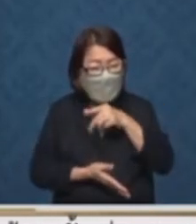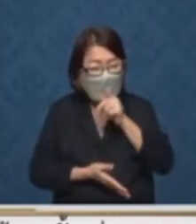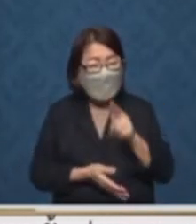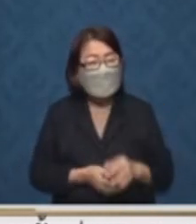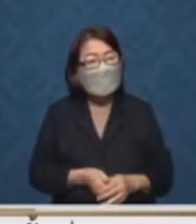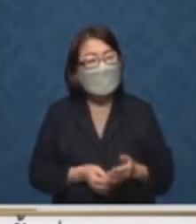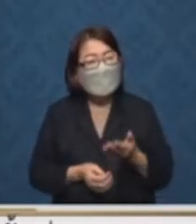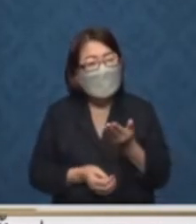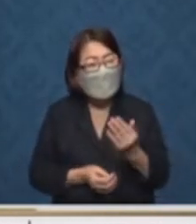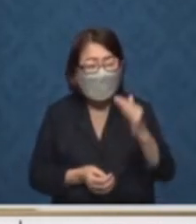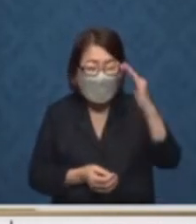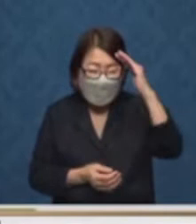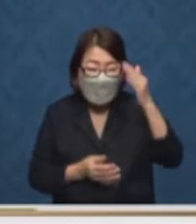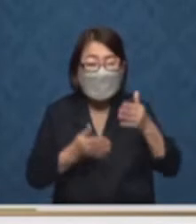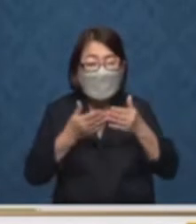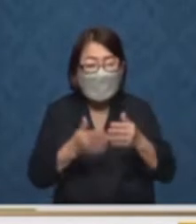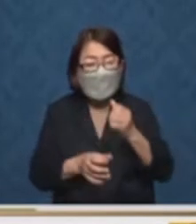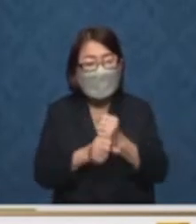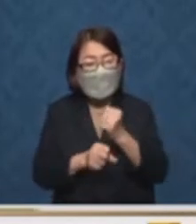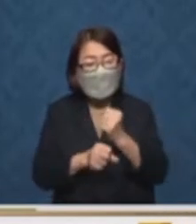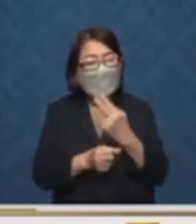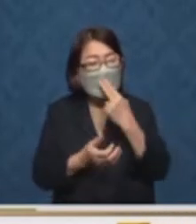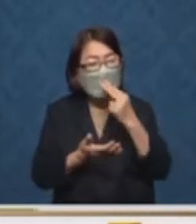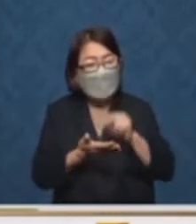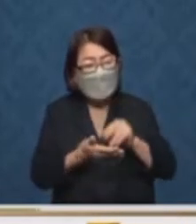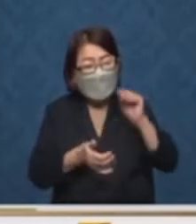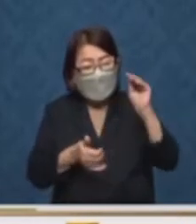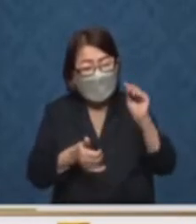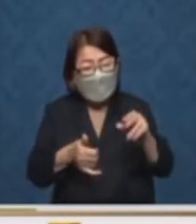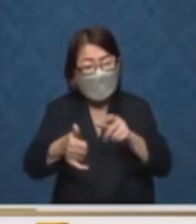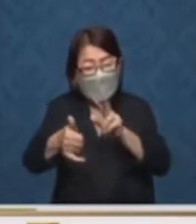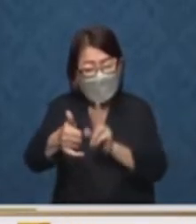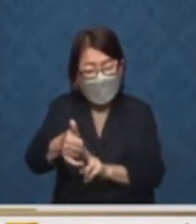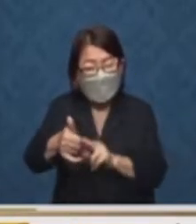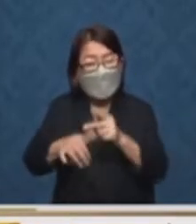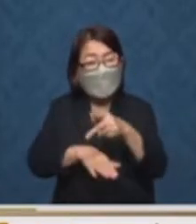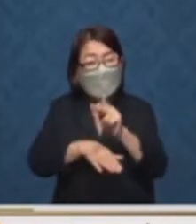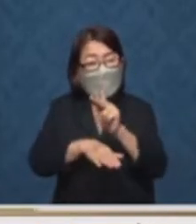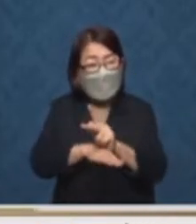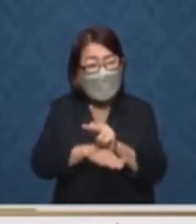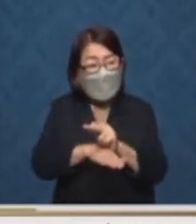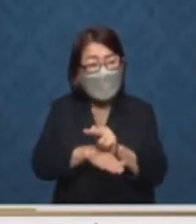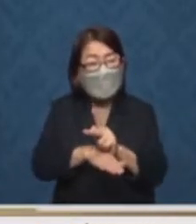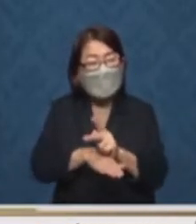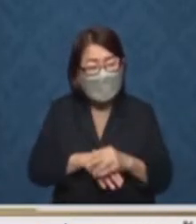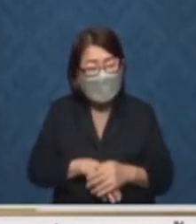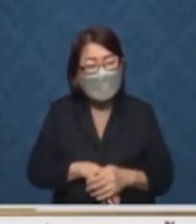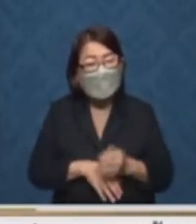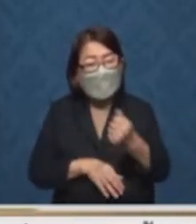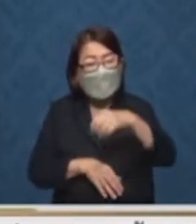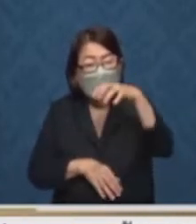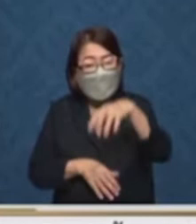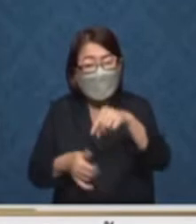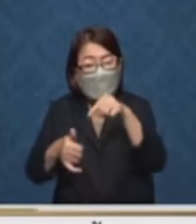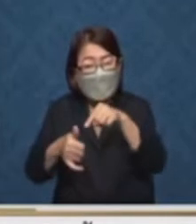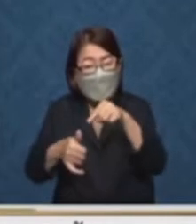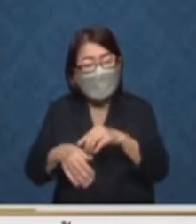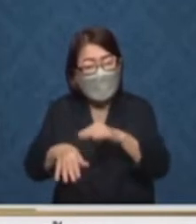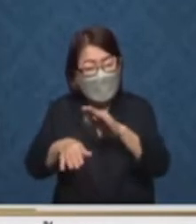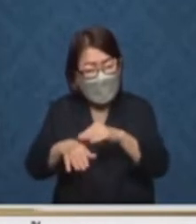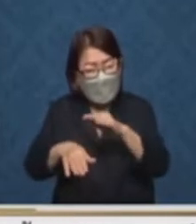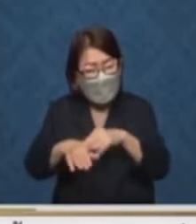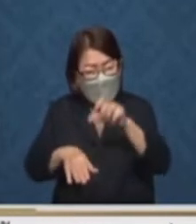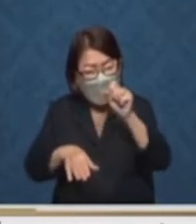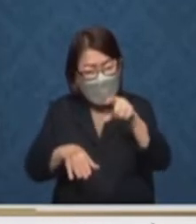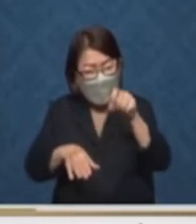ปถึงรองประธาน SESTIN เนี่ยนะครับบอกว่าขอให้เร่งจัดผู้แทนจากสถานเอกทูต